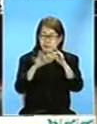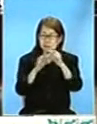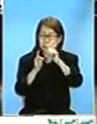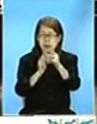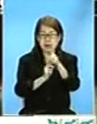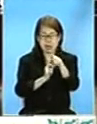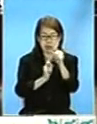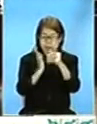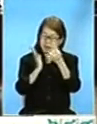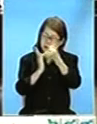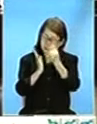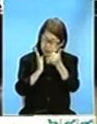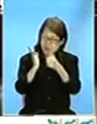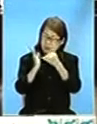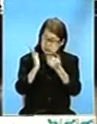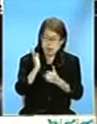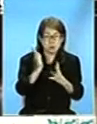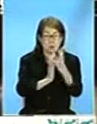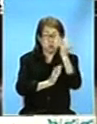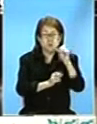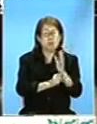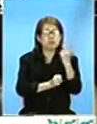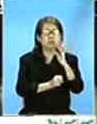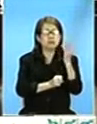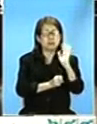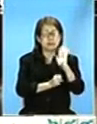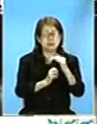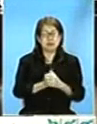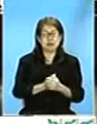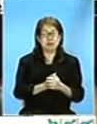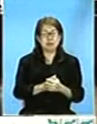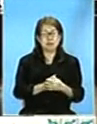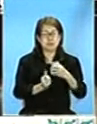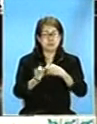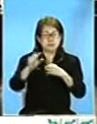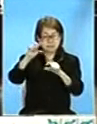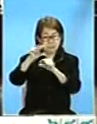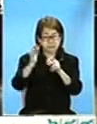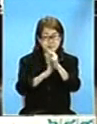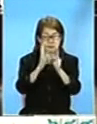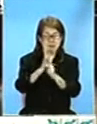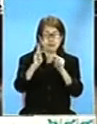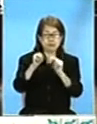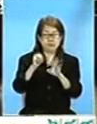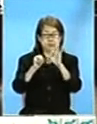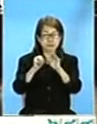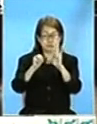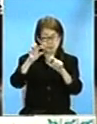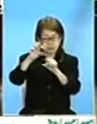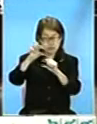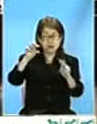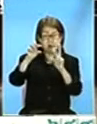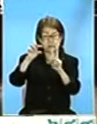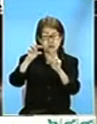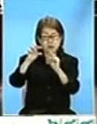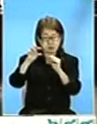ยิบมาใช้ไม่ได้เอามาทั้งมาตรานะครับไอ้ที่เราจะมาใช้ก็คือวรรค2ของมาตรา94ที่พูดถึงการคำนว